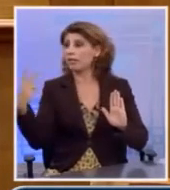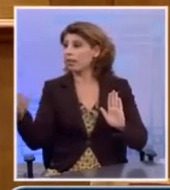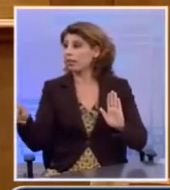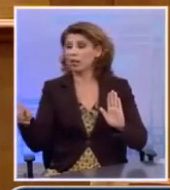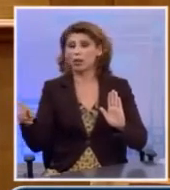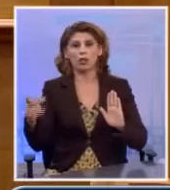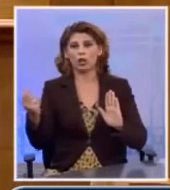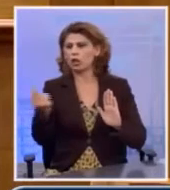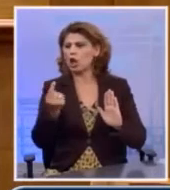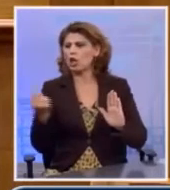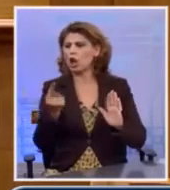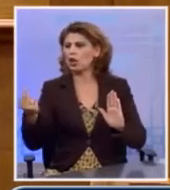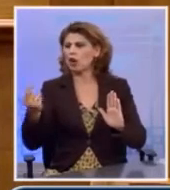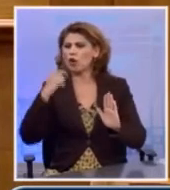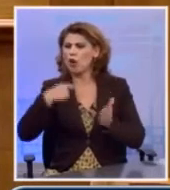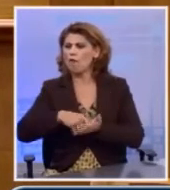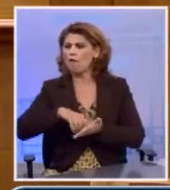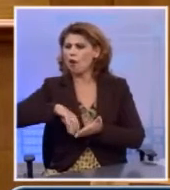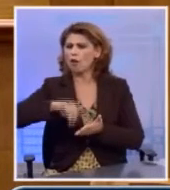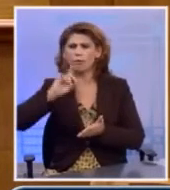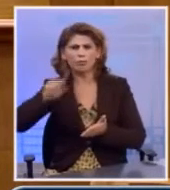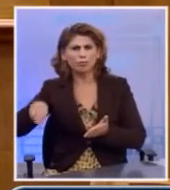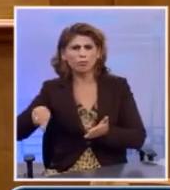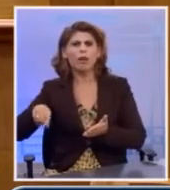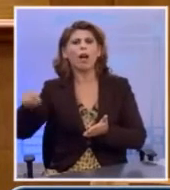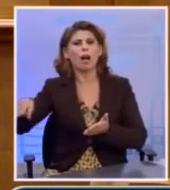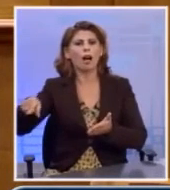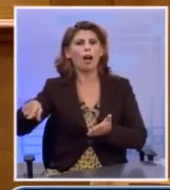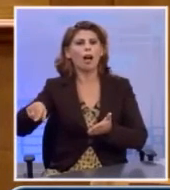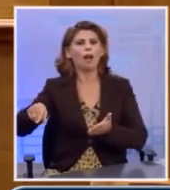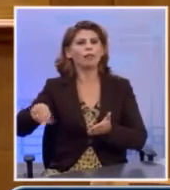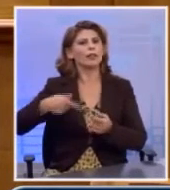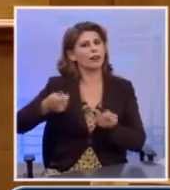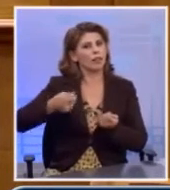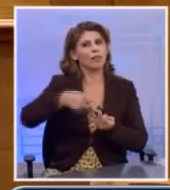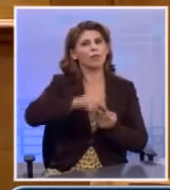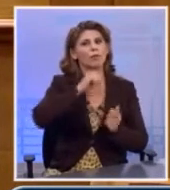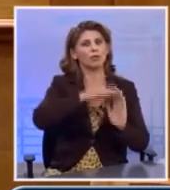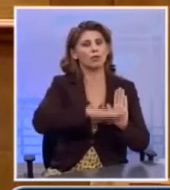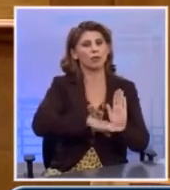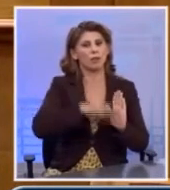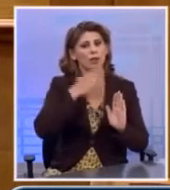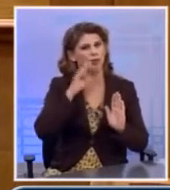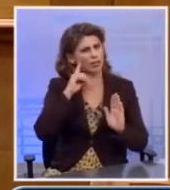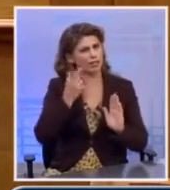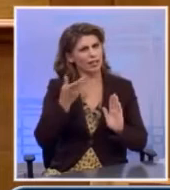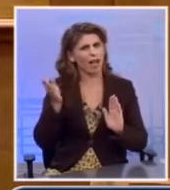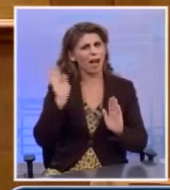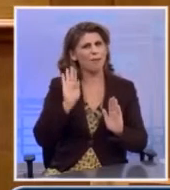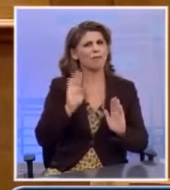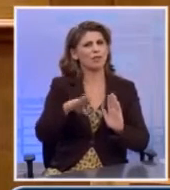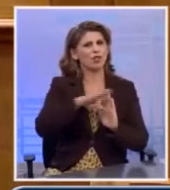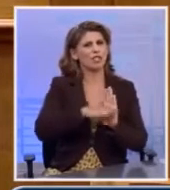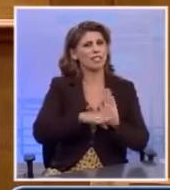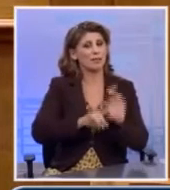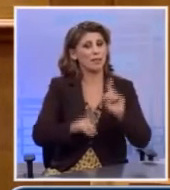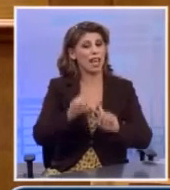ολιγαρχών και των φοροφυγάδων. Ίσως να το κάνατε αυτό γιατί γνωρίζατε ποιοι ήταν πίσω στις λίστες, ποιοι κρύβονταν